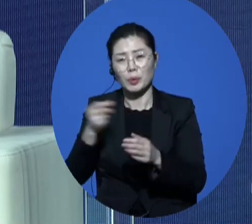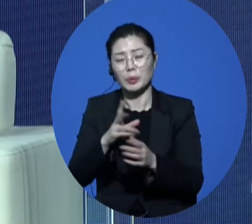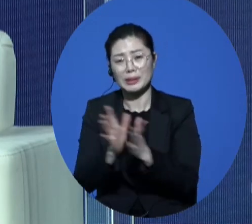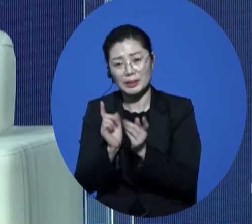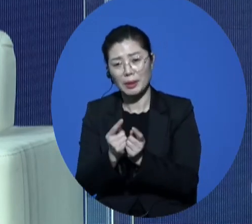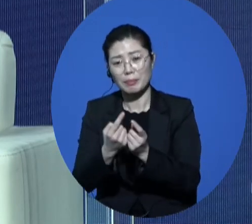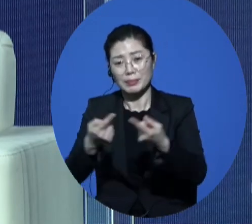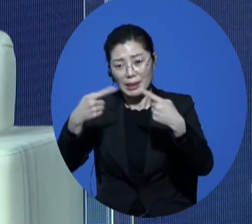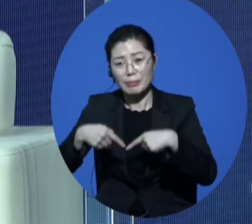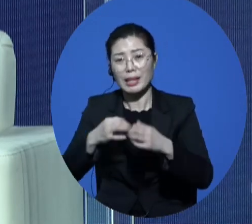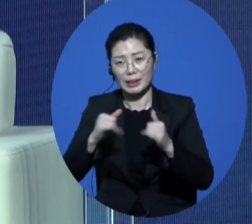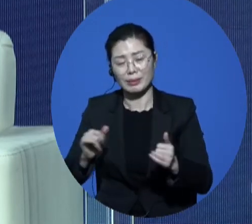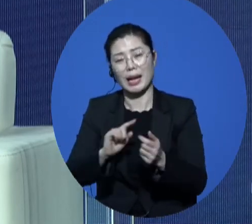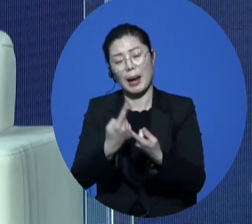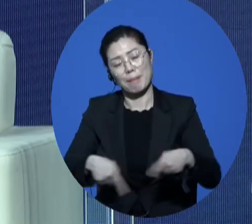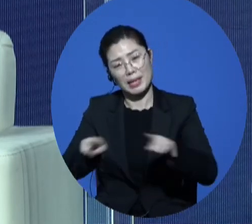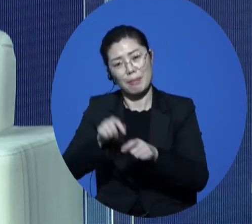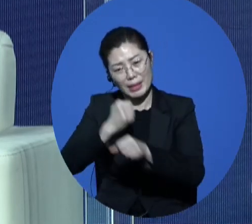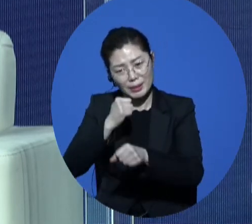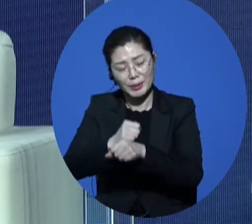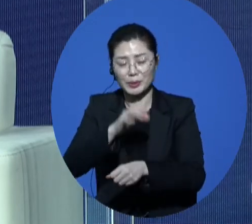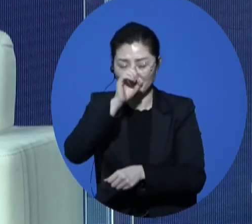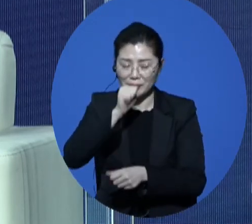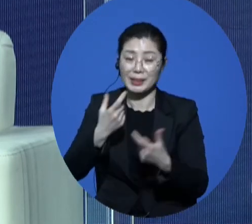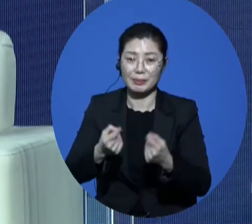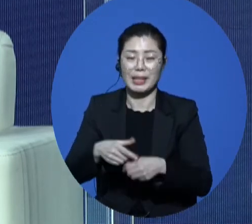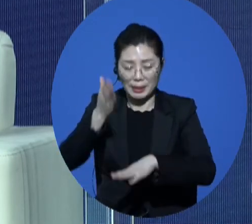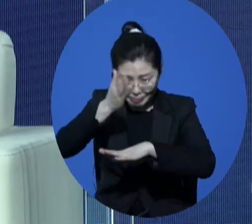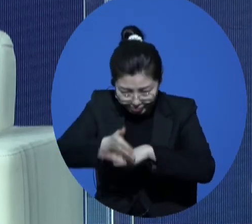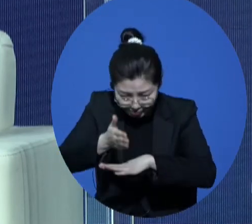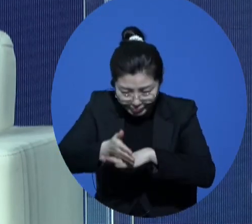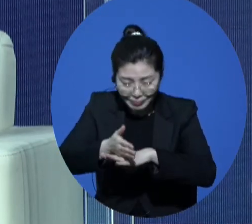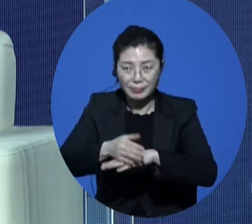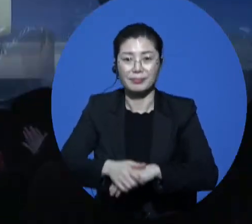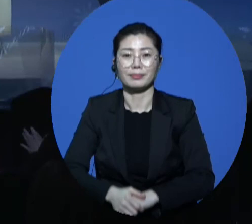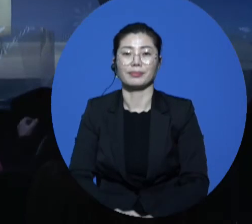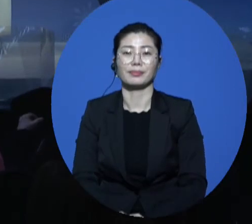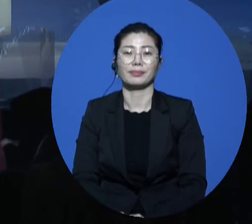오프라인 계신 모든 분들과 함께 만들어 나갔으면 좋겠습니다. 이것으로 마치겠습니다. 감사합니다.